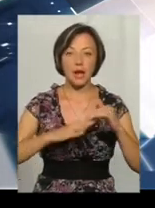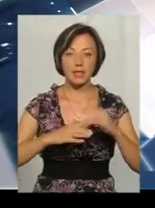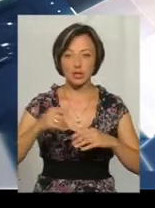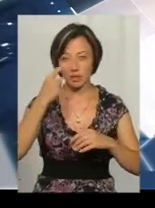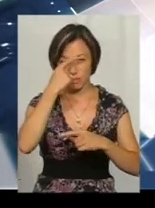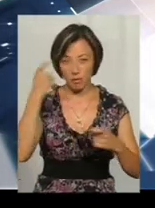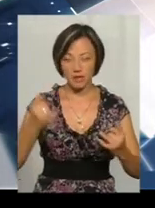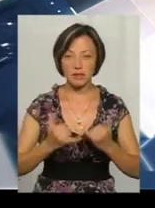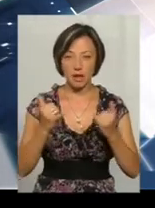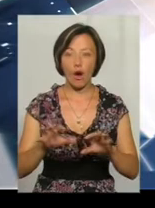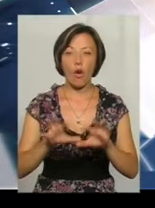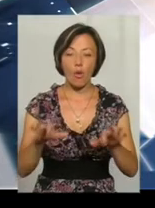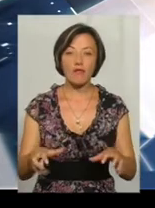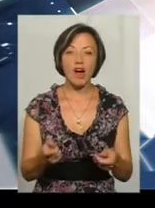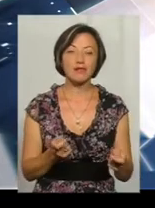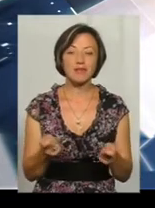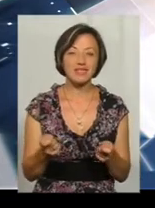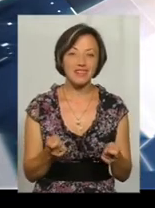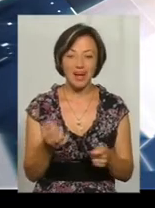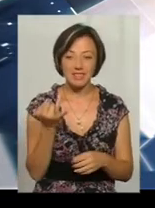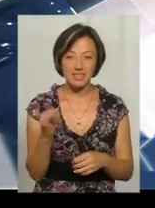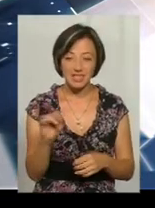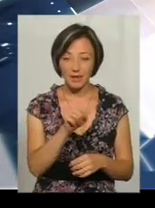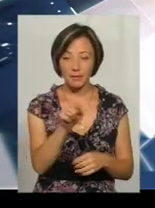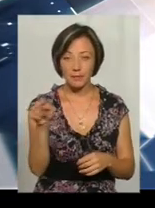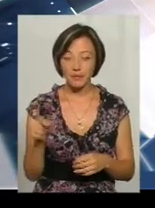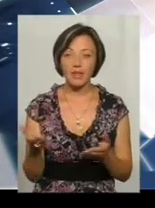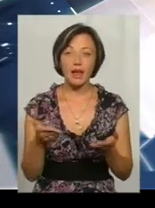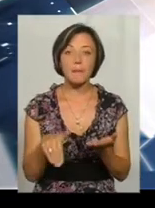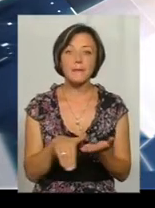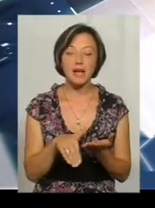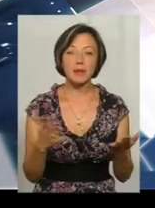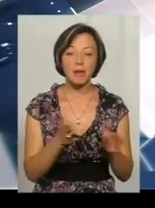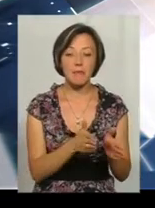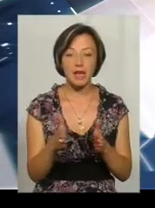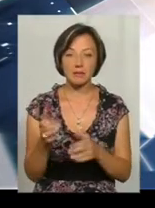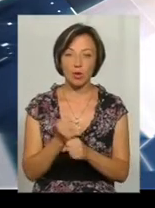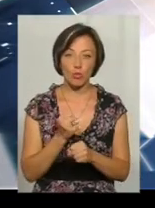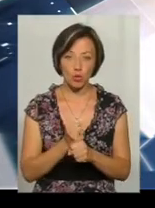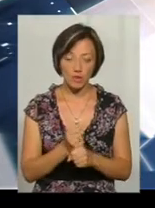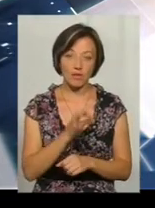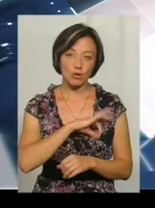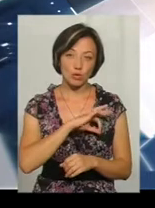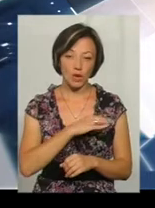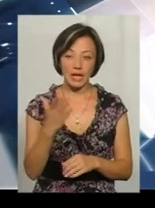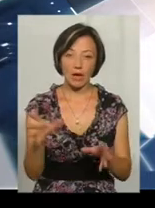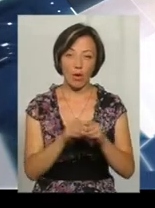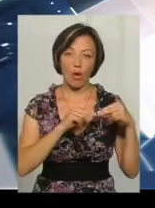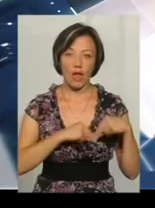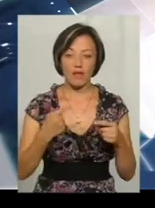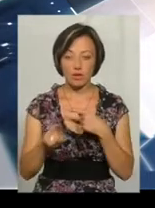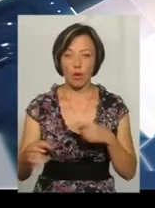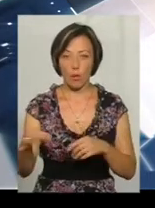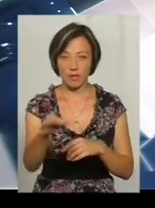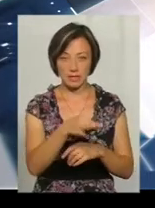для голів обласних державних адміністрацій про те, які методи, які механізми в роботі використовують їх колеги з інших